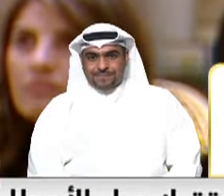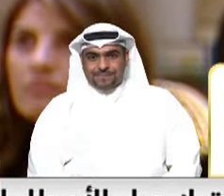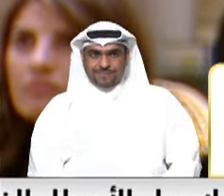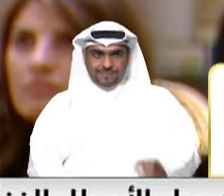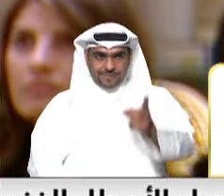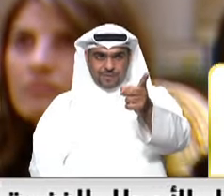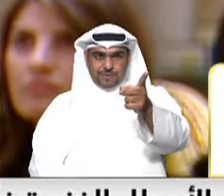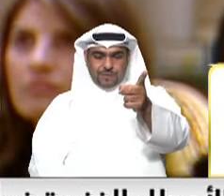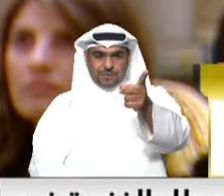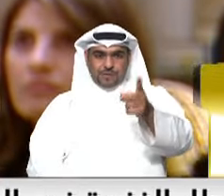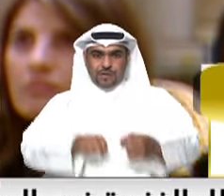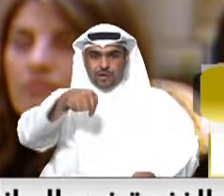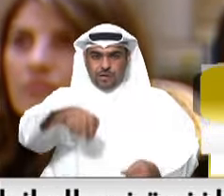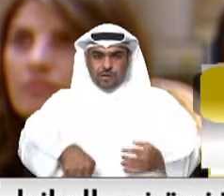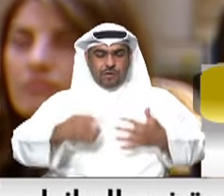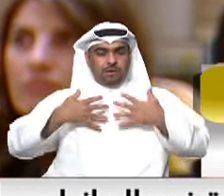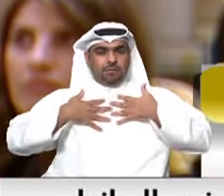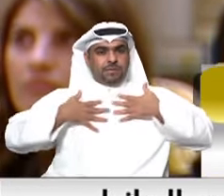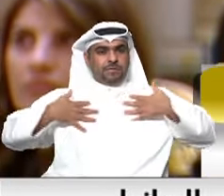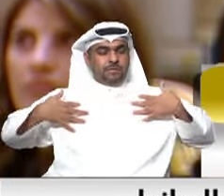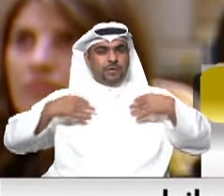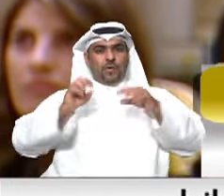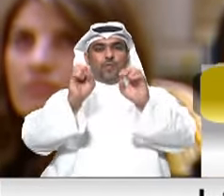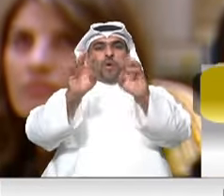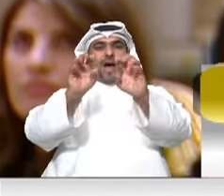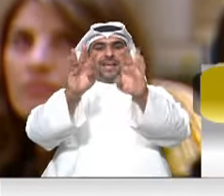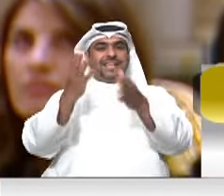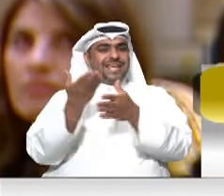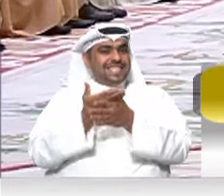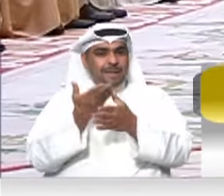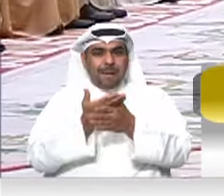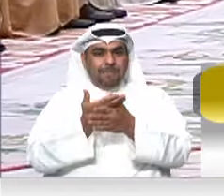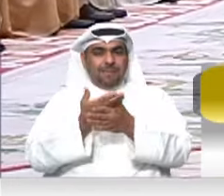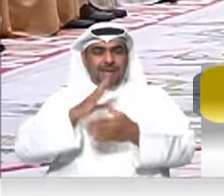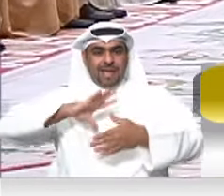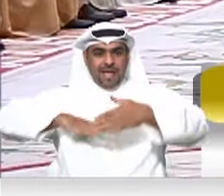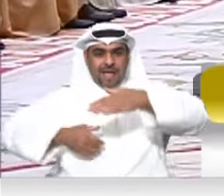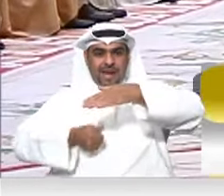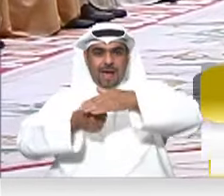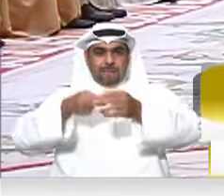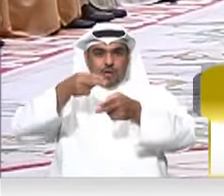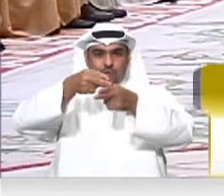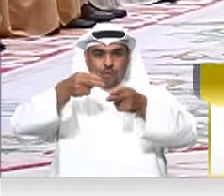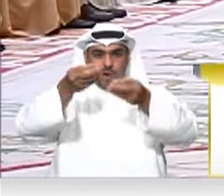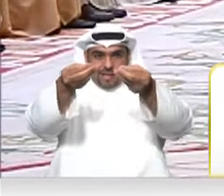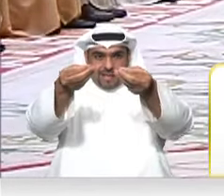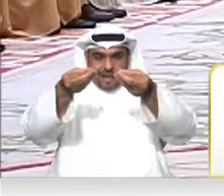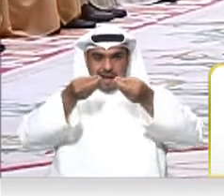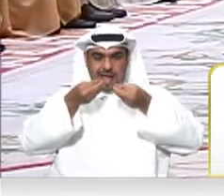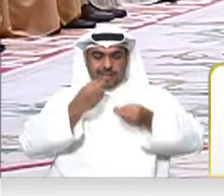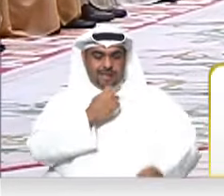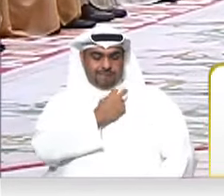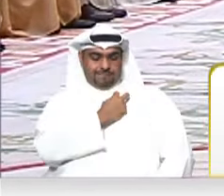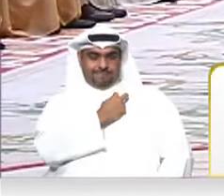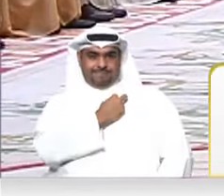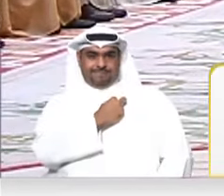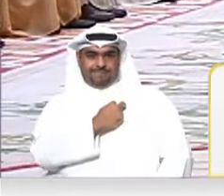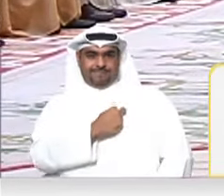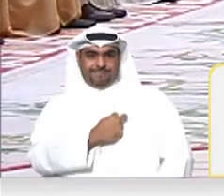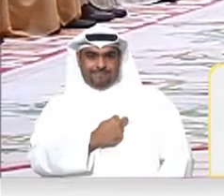أن أستلم من سموكم حفظكم الله وسام المعلوماتية نيابة عن مصرف البحرين